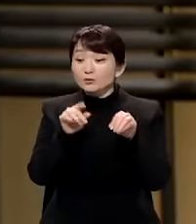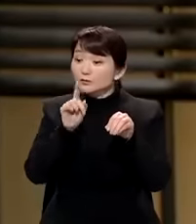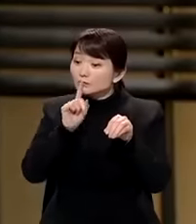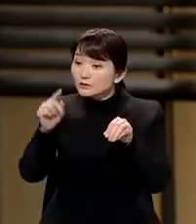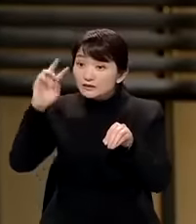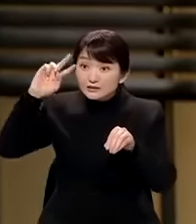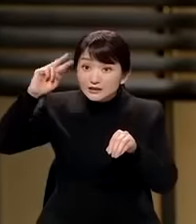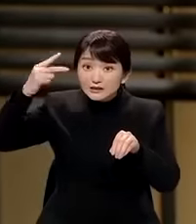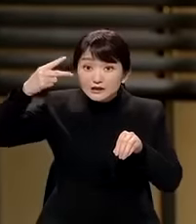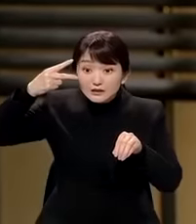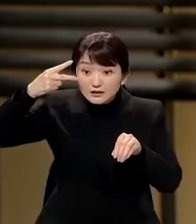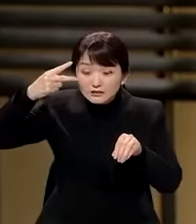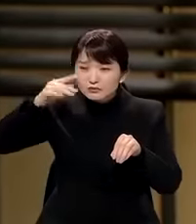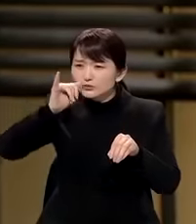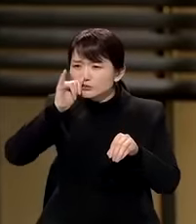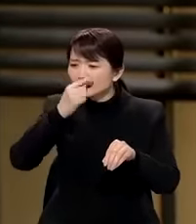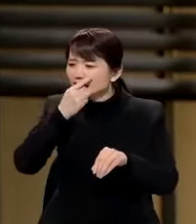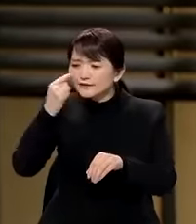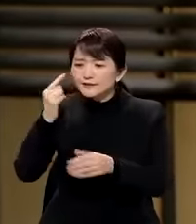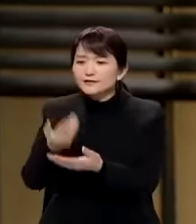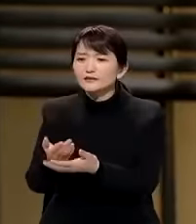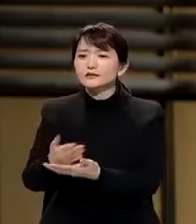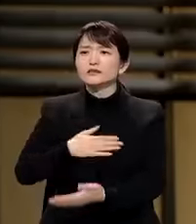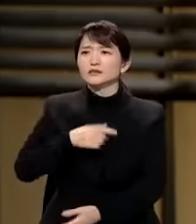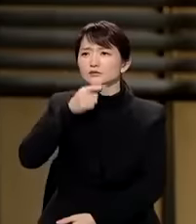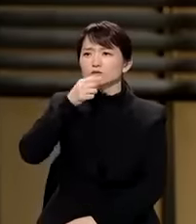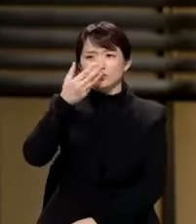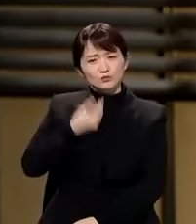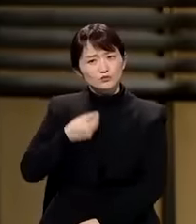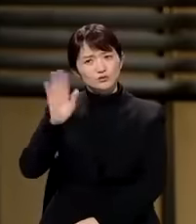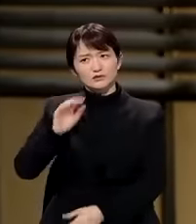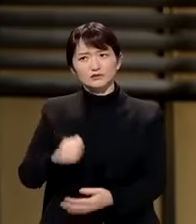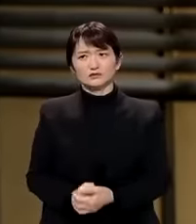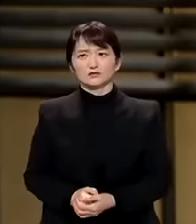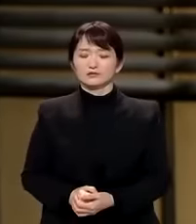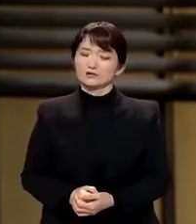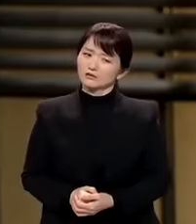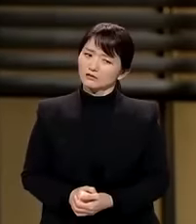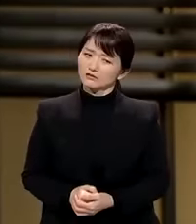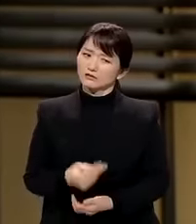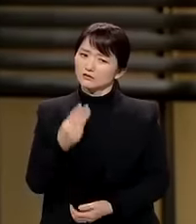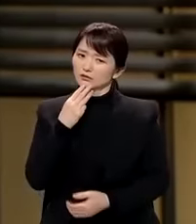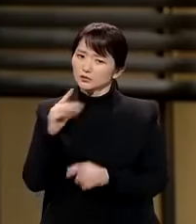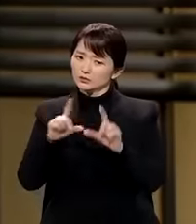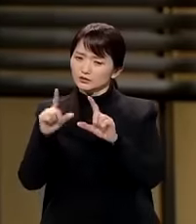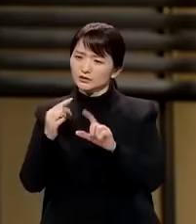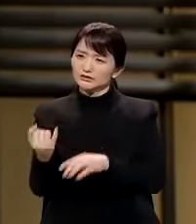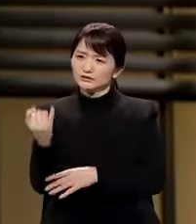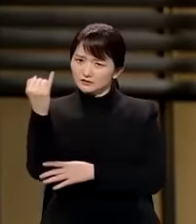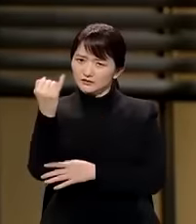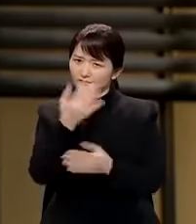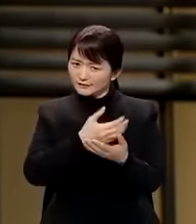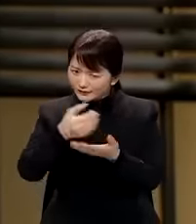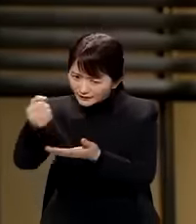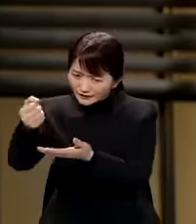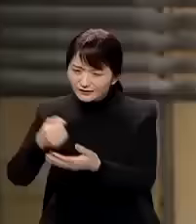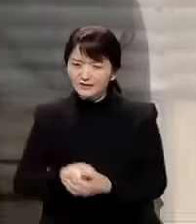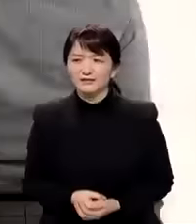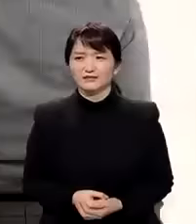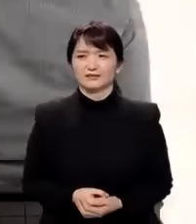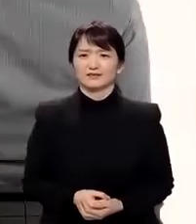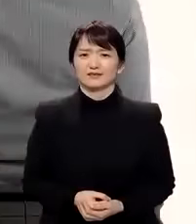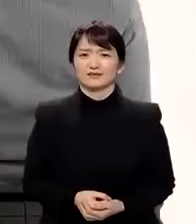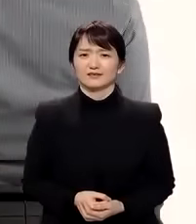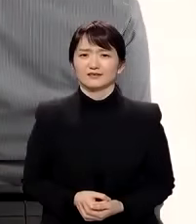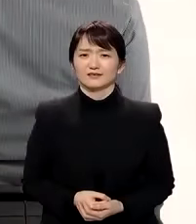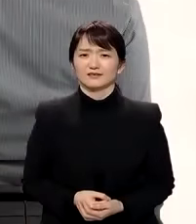그랬더니 나는 생수 안 먹는데 하면서 어 혹시 서울사는 언니가 가져갔나 아 물 12로 무슨 서울에서는 언니가 부산까지 와서 들고